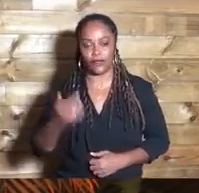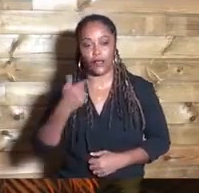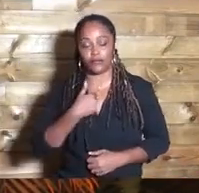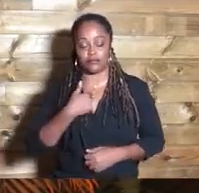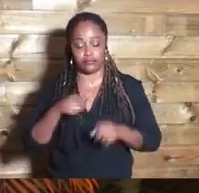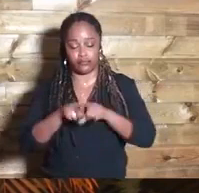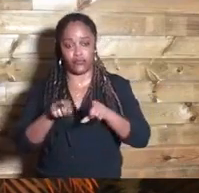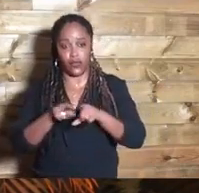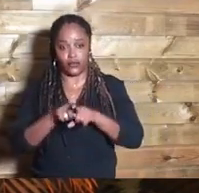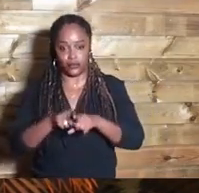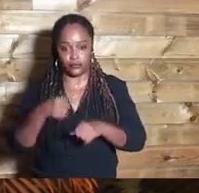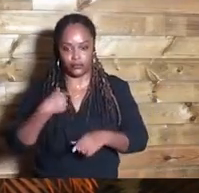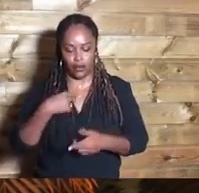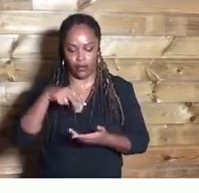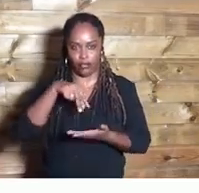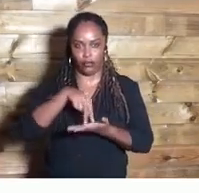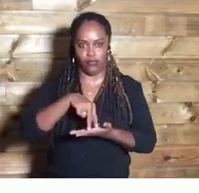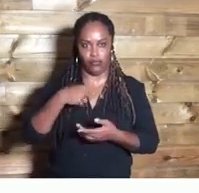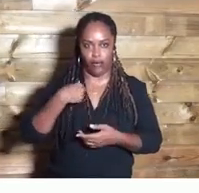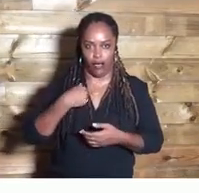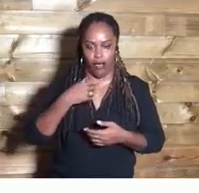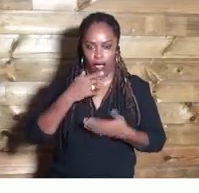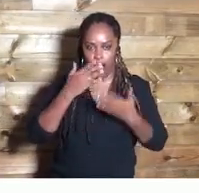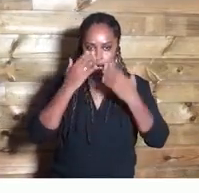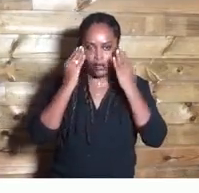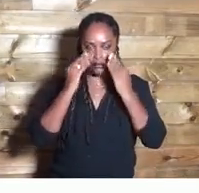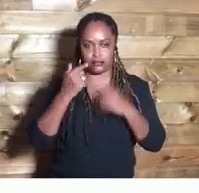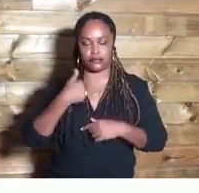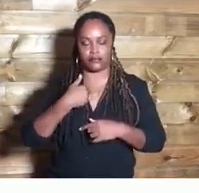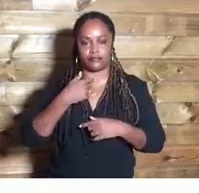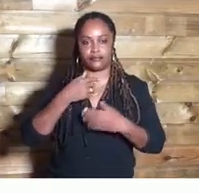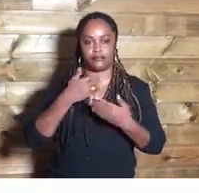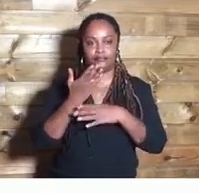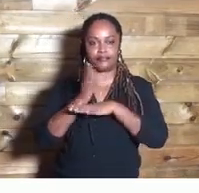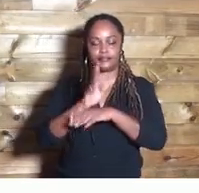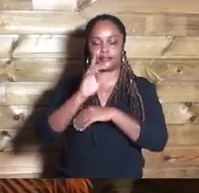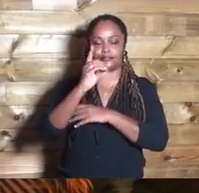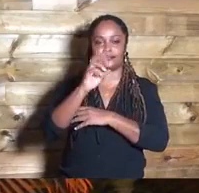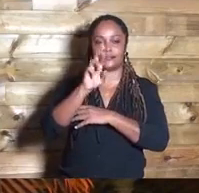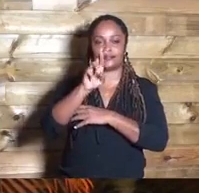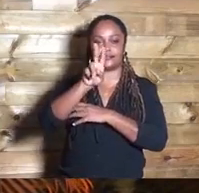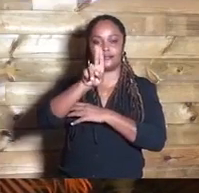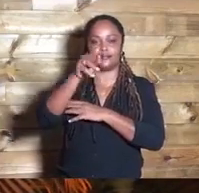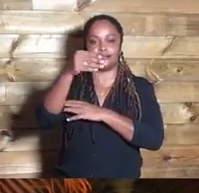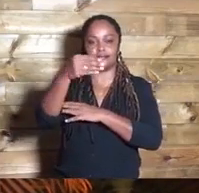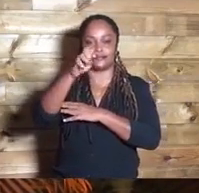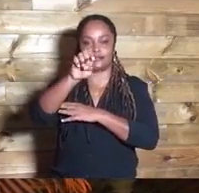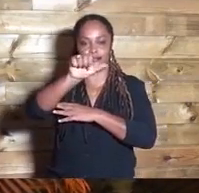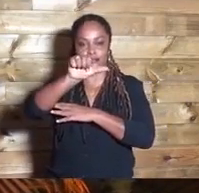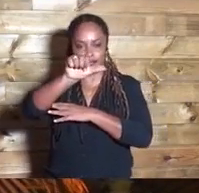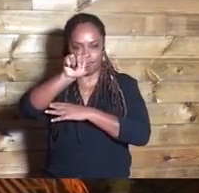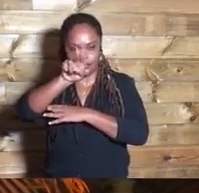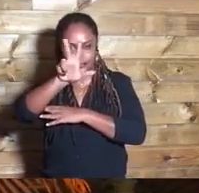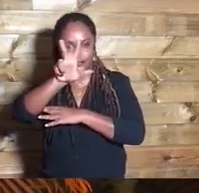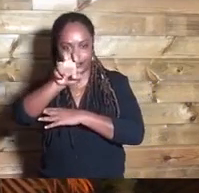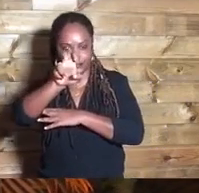dit qu'un jour je serais un pupitre pour faire un meeting politique, je pense que j'aurais rigolé, pas trop près, d'accord, comme ça. Mais tu vois, je n'ai pas l'habitude,